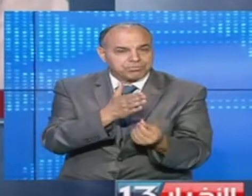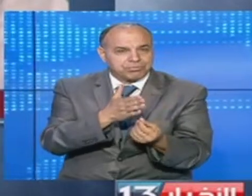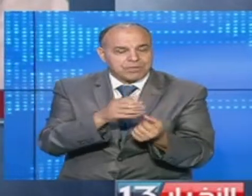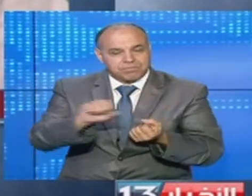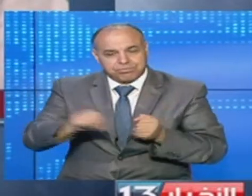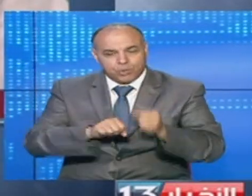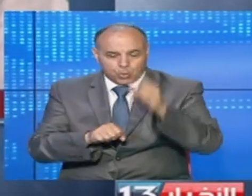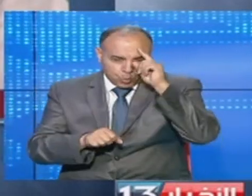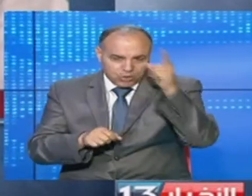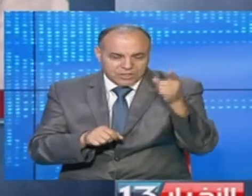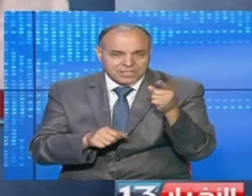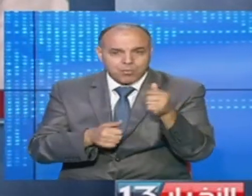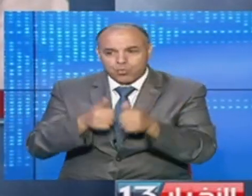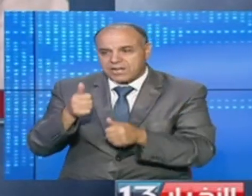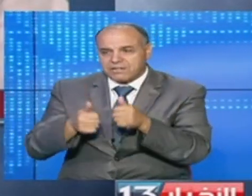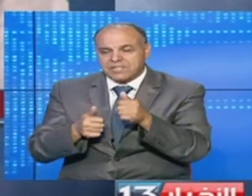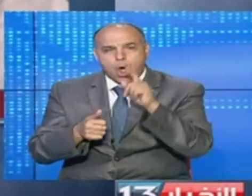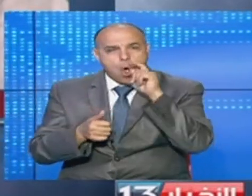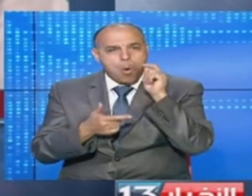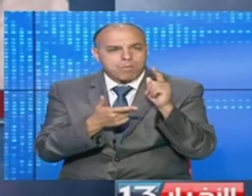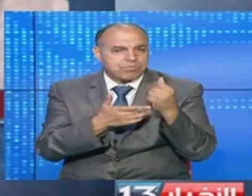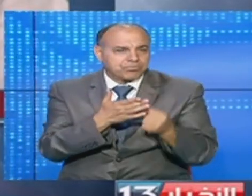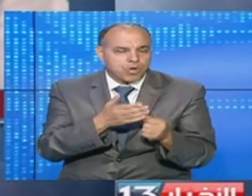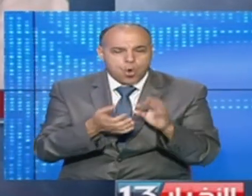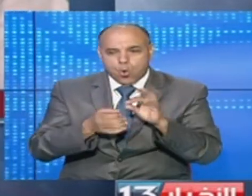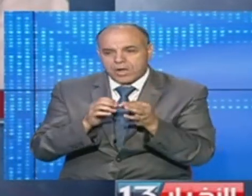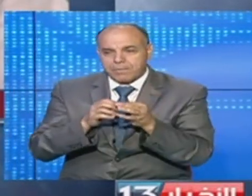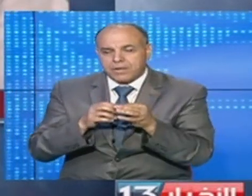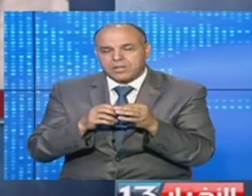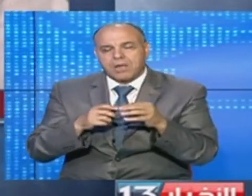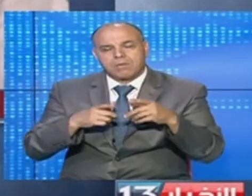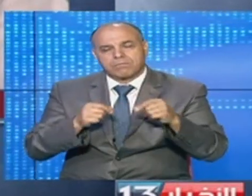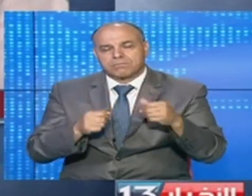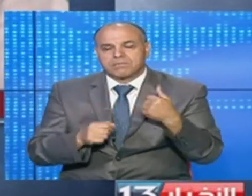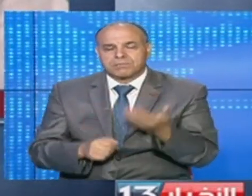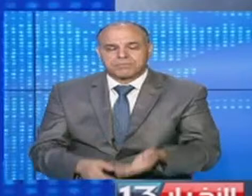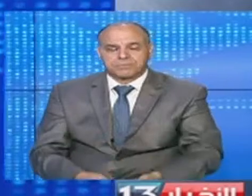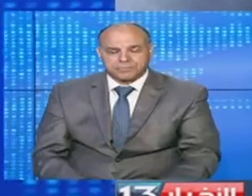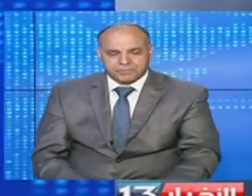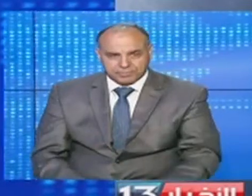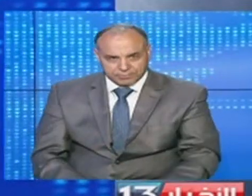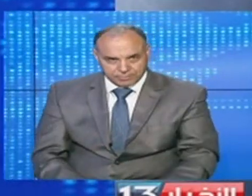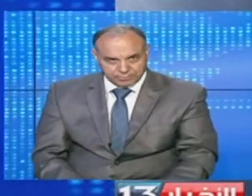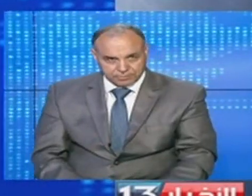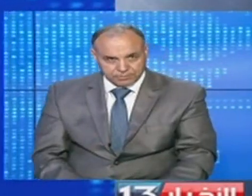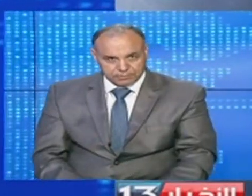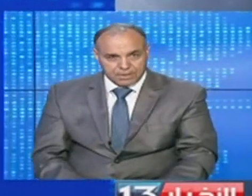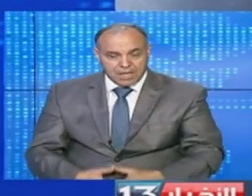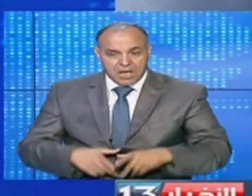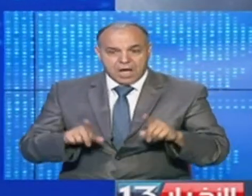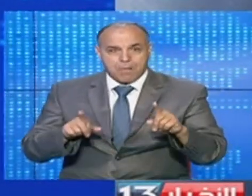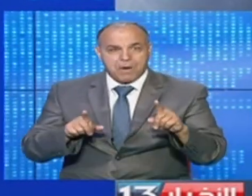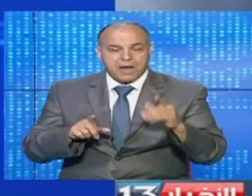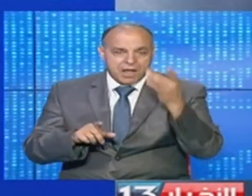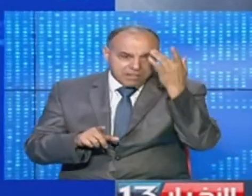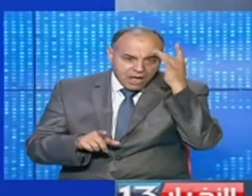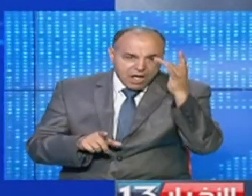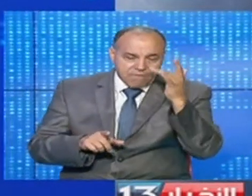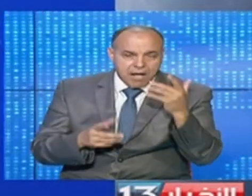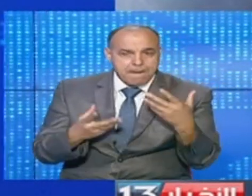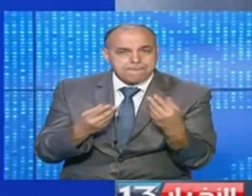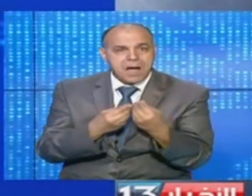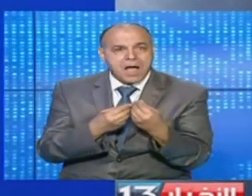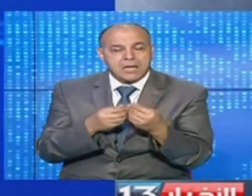ان جدول التونسي عن منافسات الرجال في اولمبياد طوكيو وفي اخبار الثقافه ومع